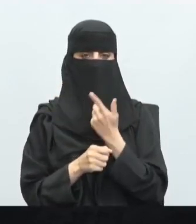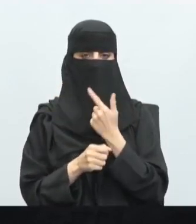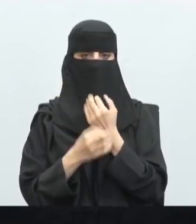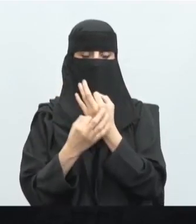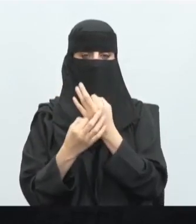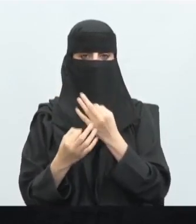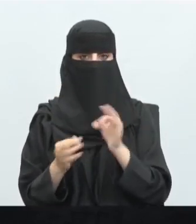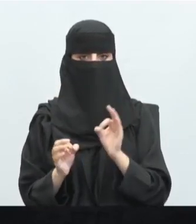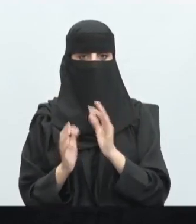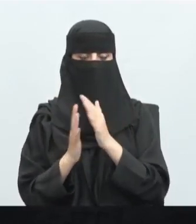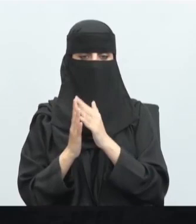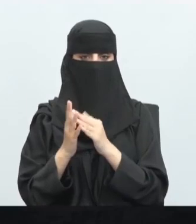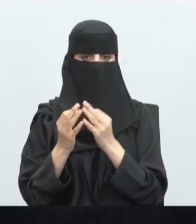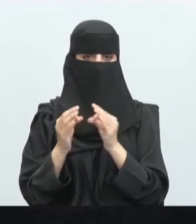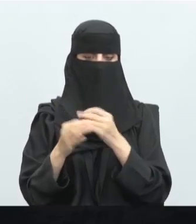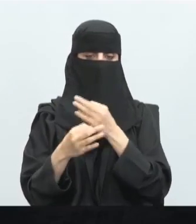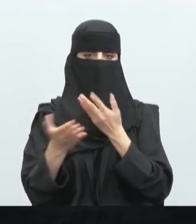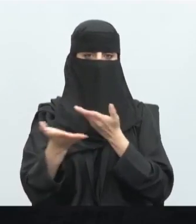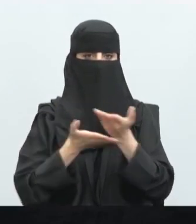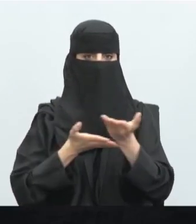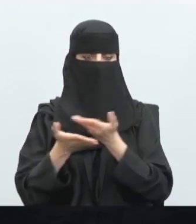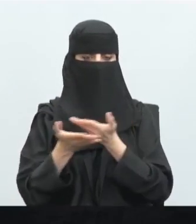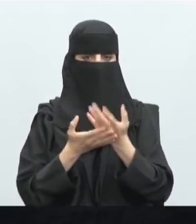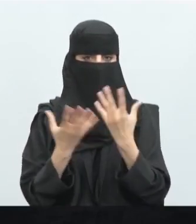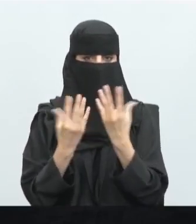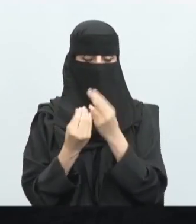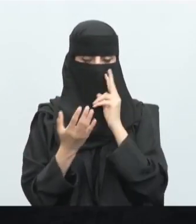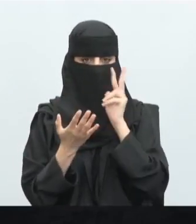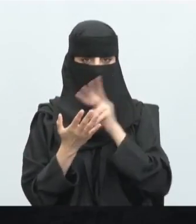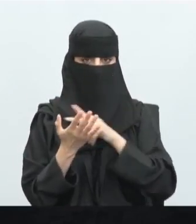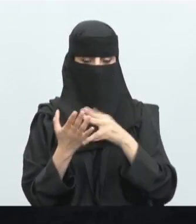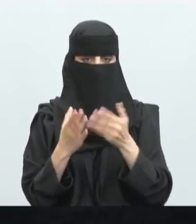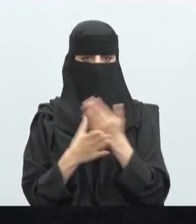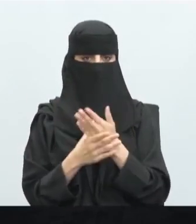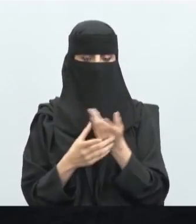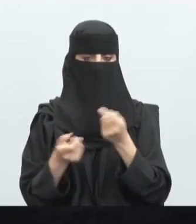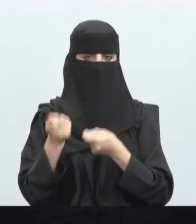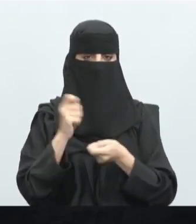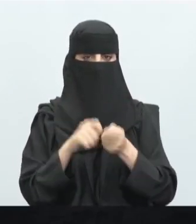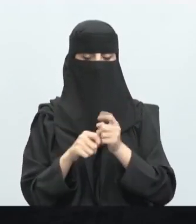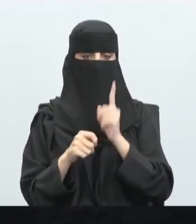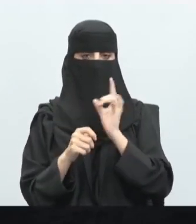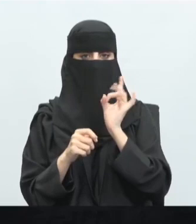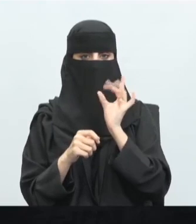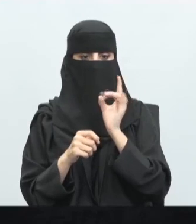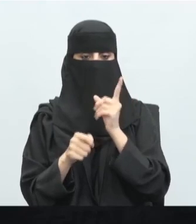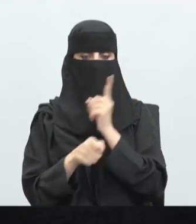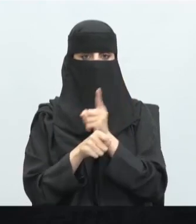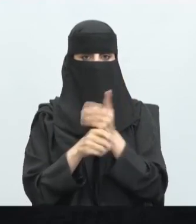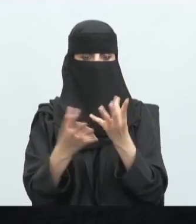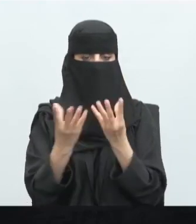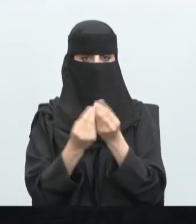لكم النص وتفاعلت مع النص امامكم كي تطبق ولكن باذن الله